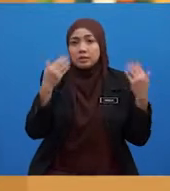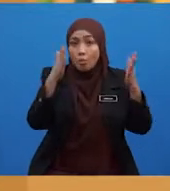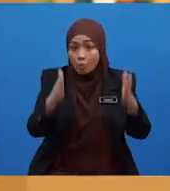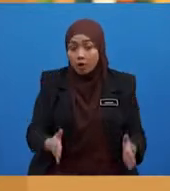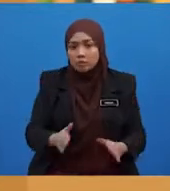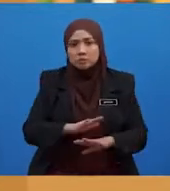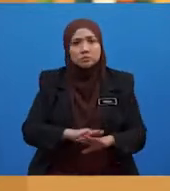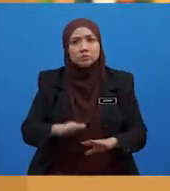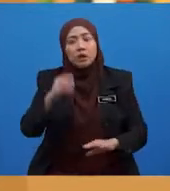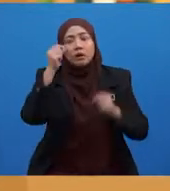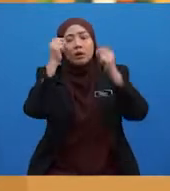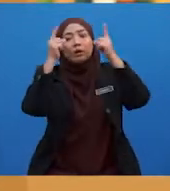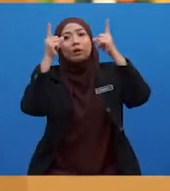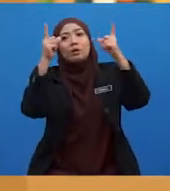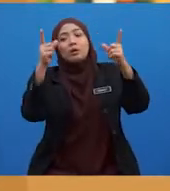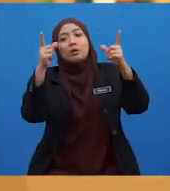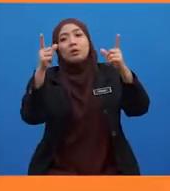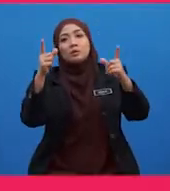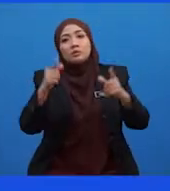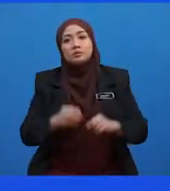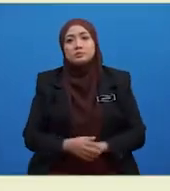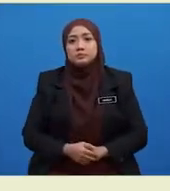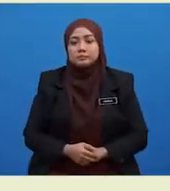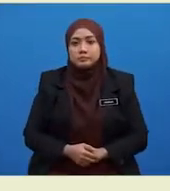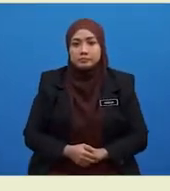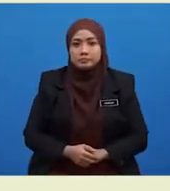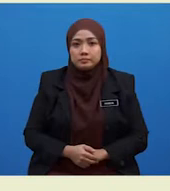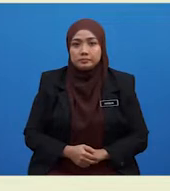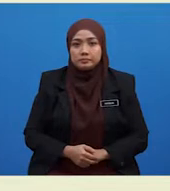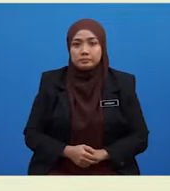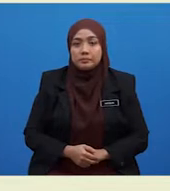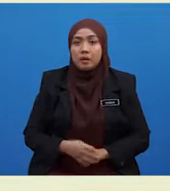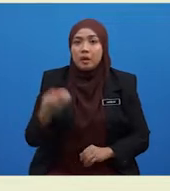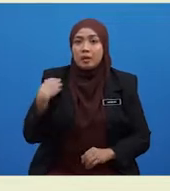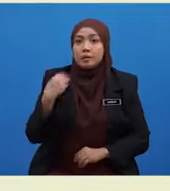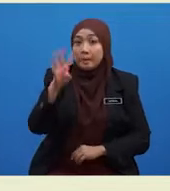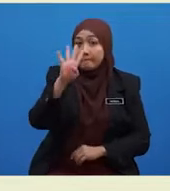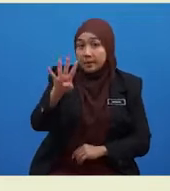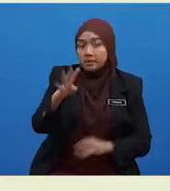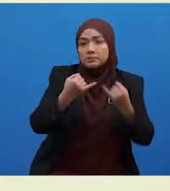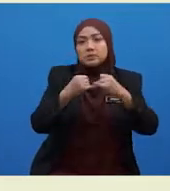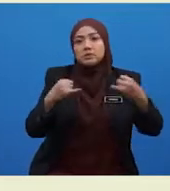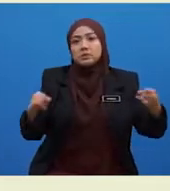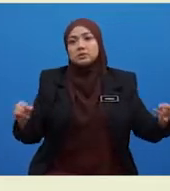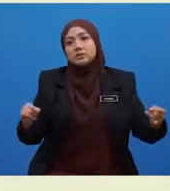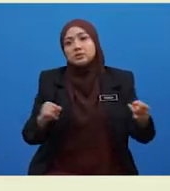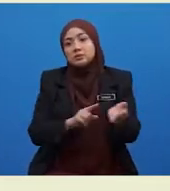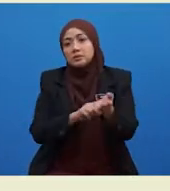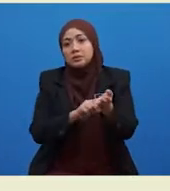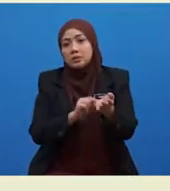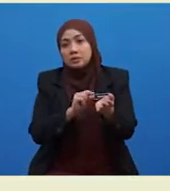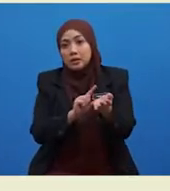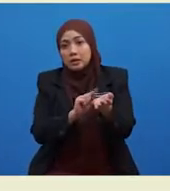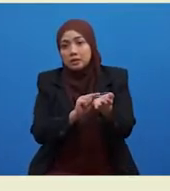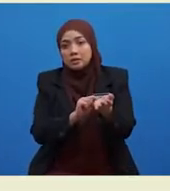sedar, pitam ataupun pengsan. Terdapat 4 jenis kadar nadi yang perlu anda ketahui.